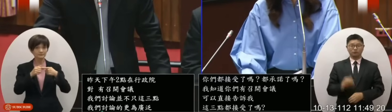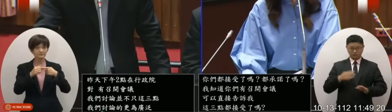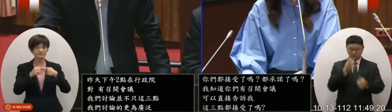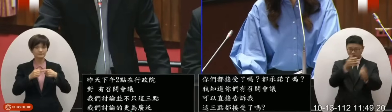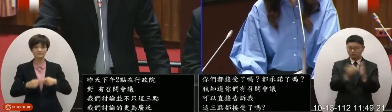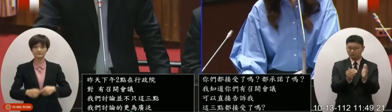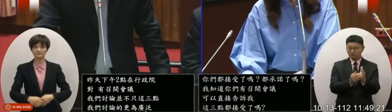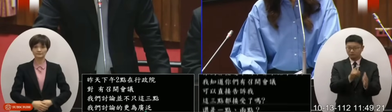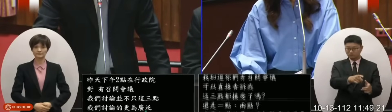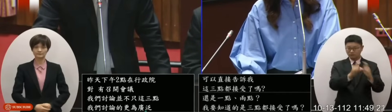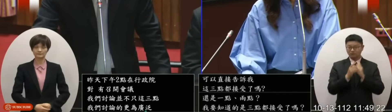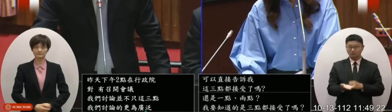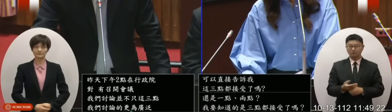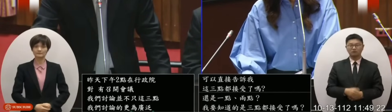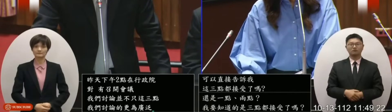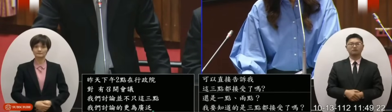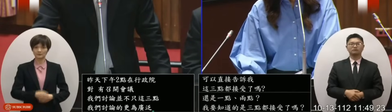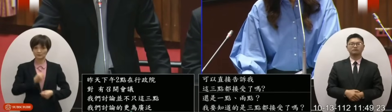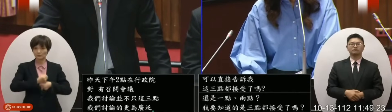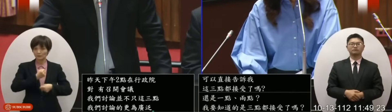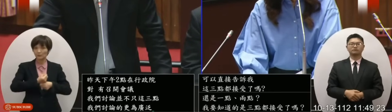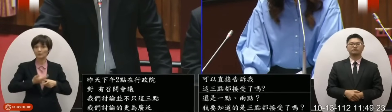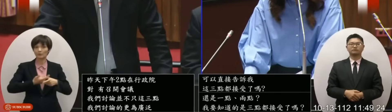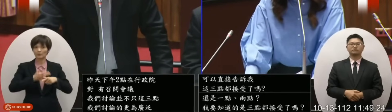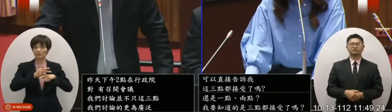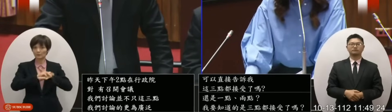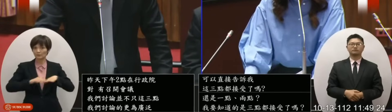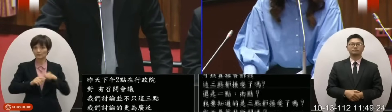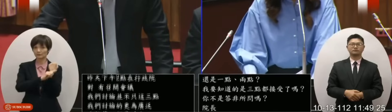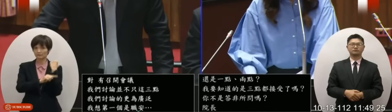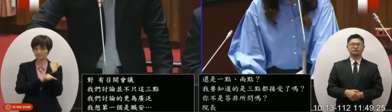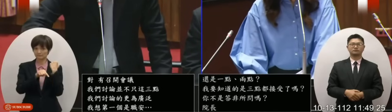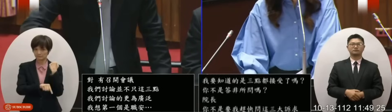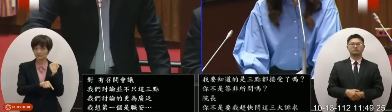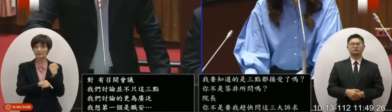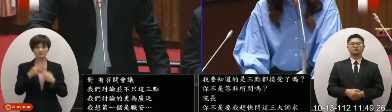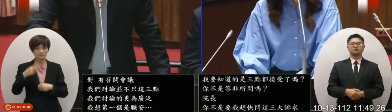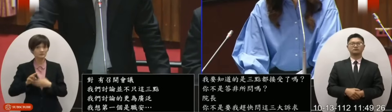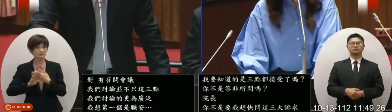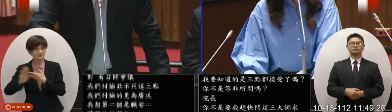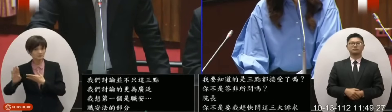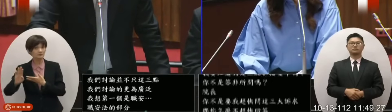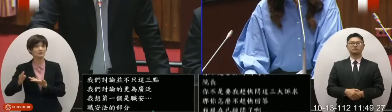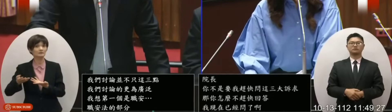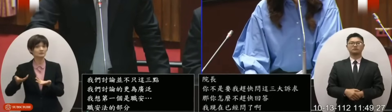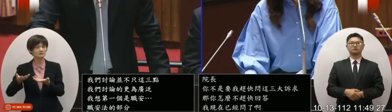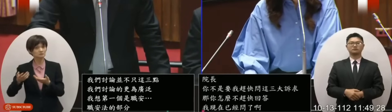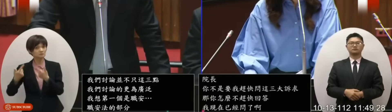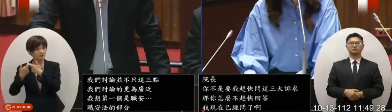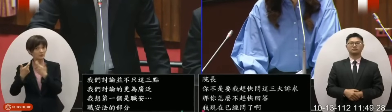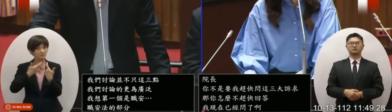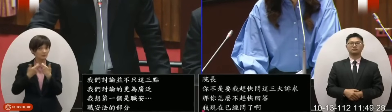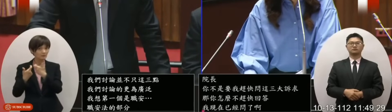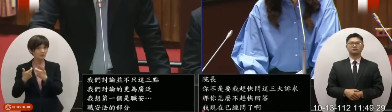经问了。 治安法的部分因为这个还有牵扯到其他的这些相关的一个适用，所以这